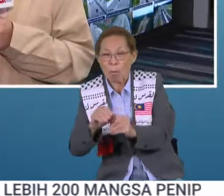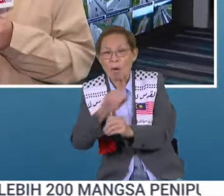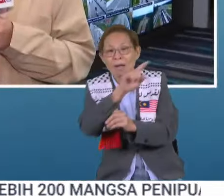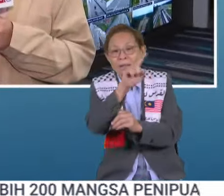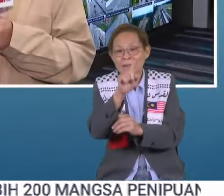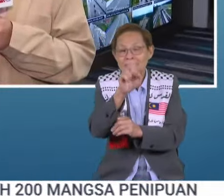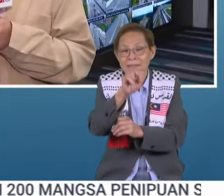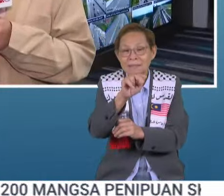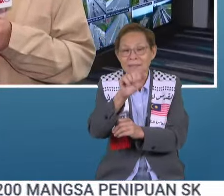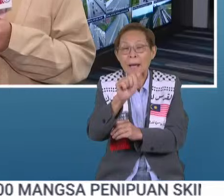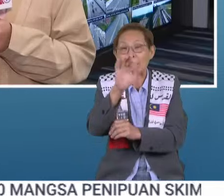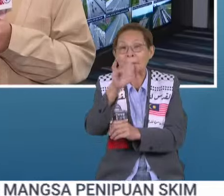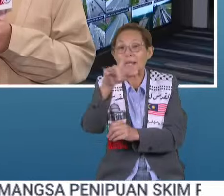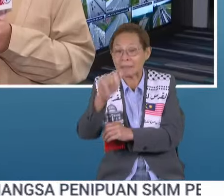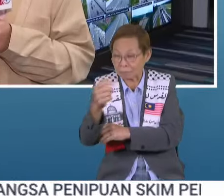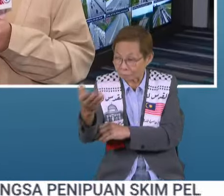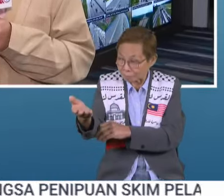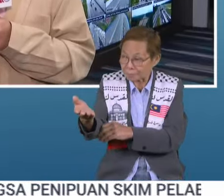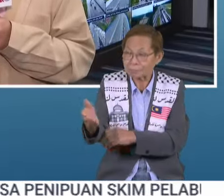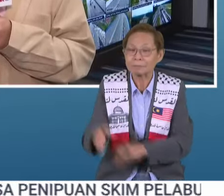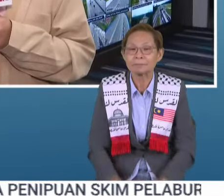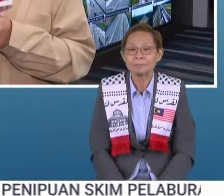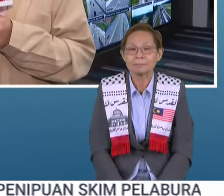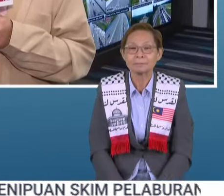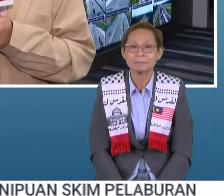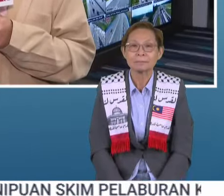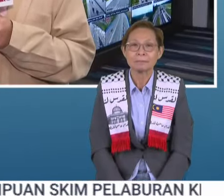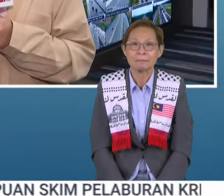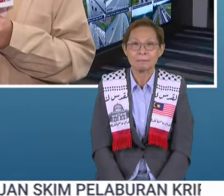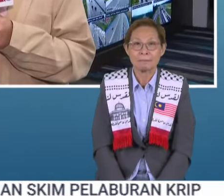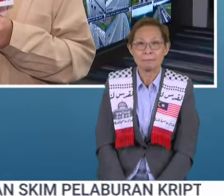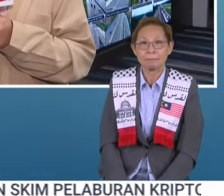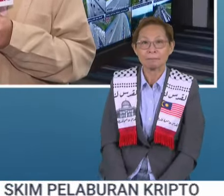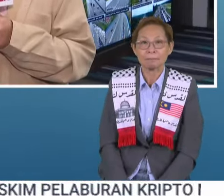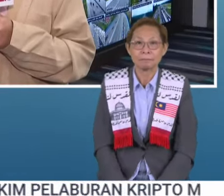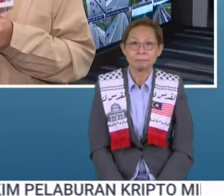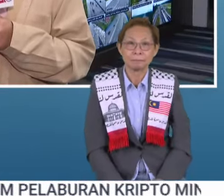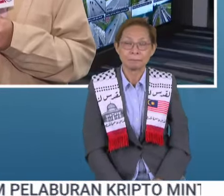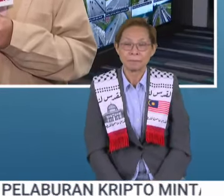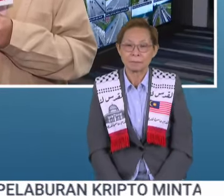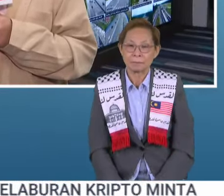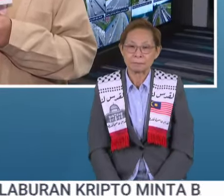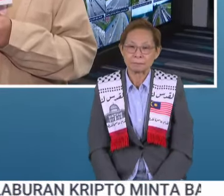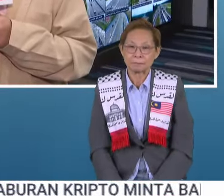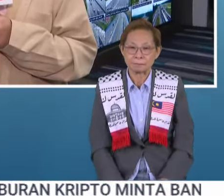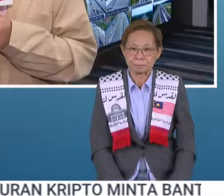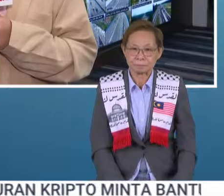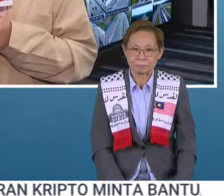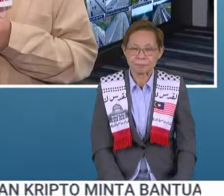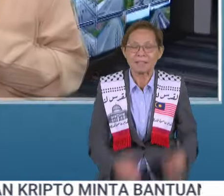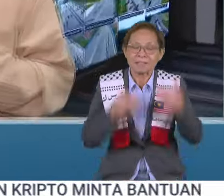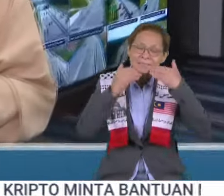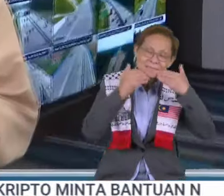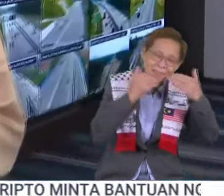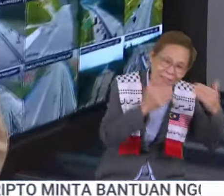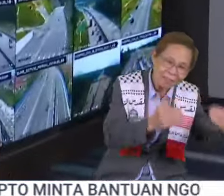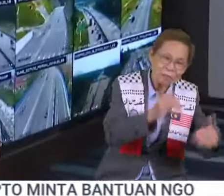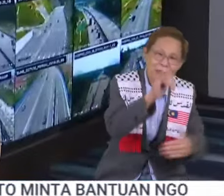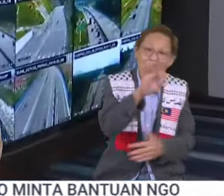Nurzin. Silakan Damirah. Uh, Terima kasih